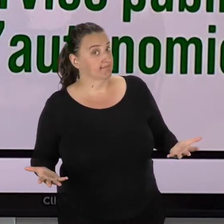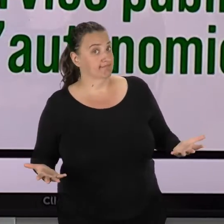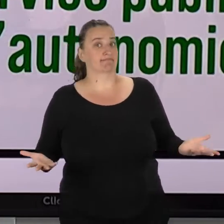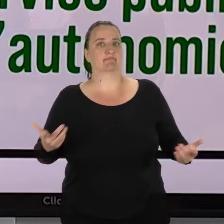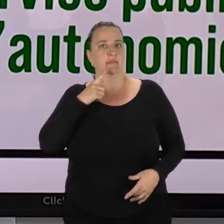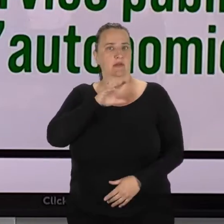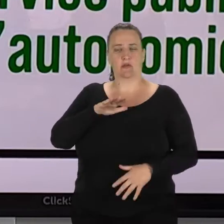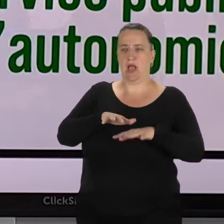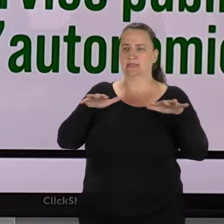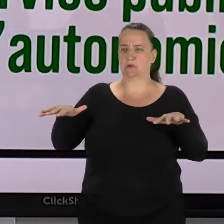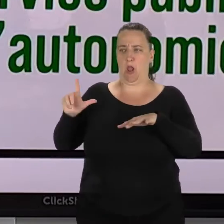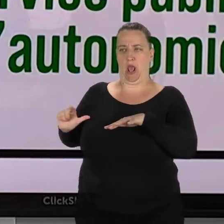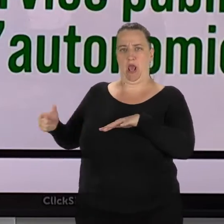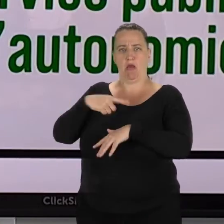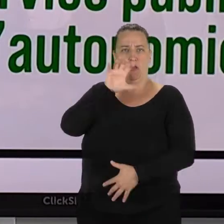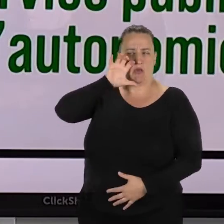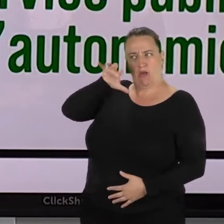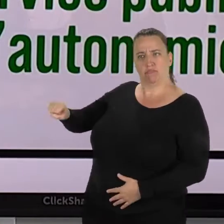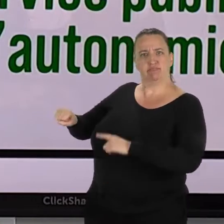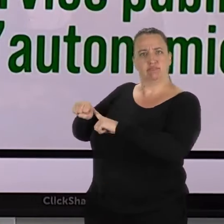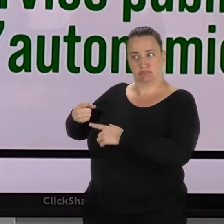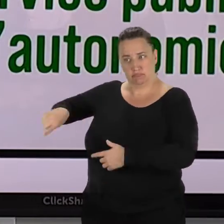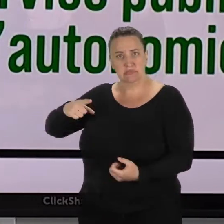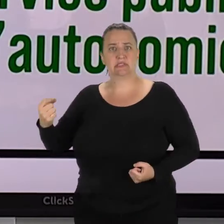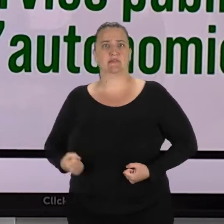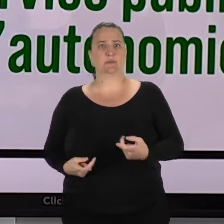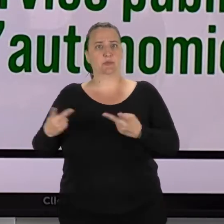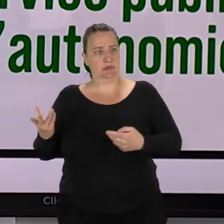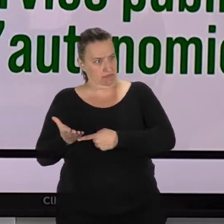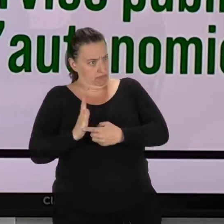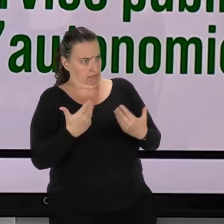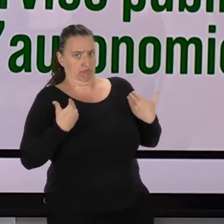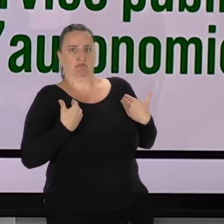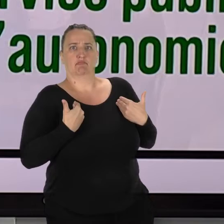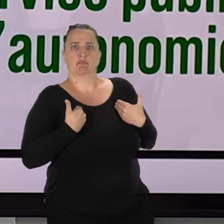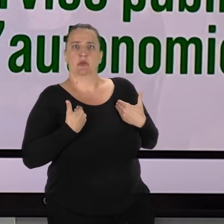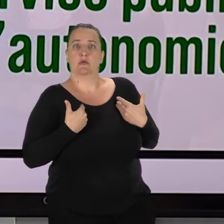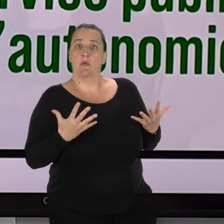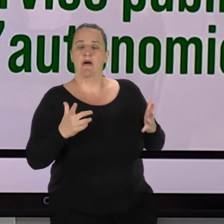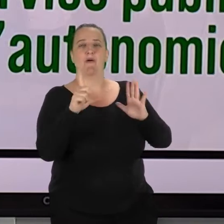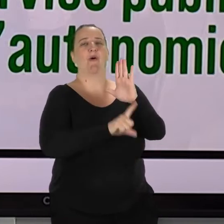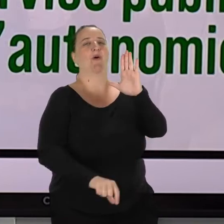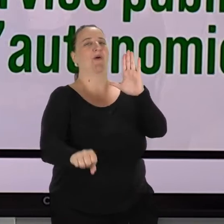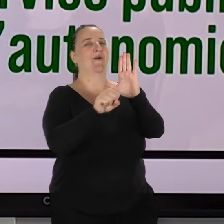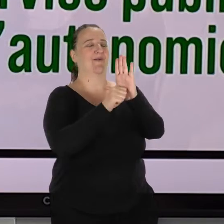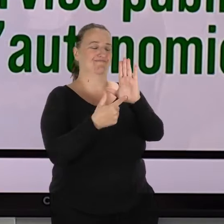proches. Donc, identification d'un réseau, intérêt du public pour un service qui lui